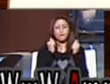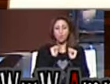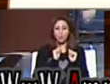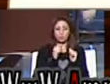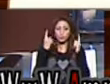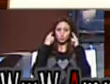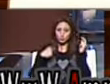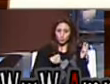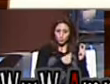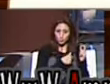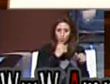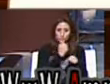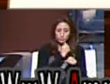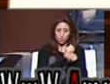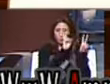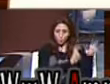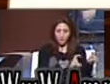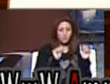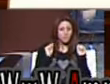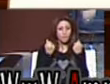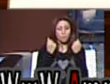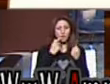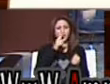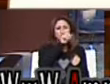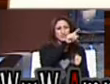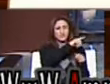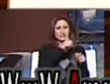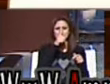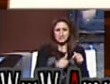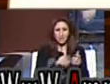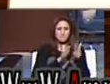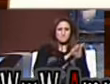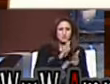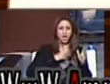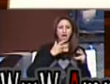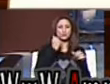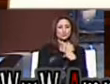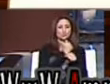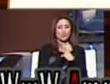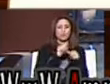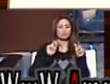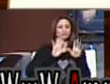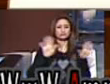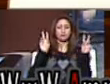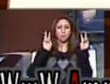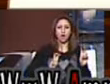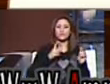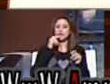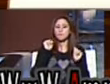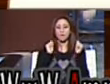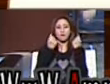الاطباء او يعني المهن اللي هي بتمثل نوع من انواع الخدمات المباشره للناس